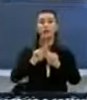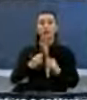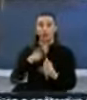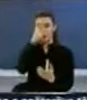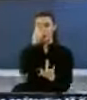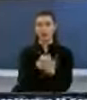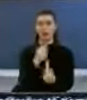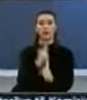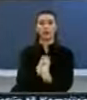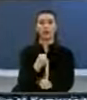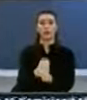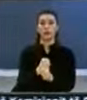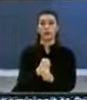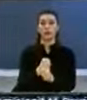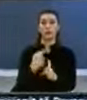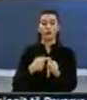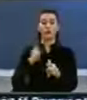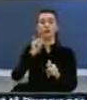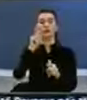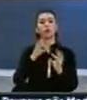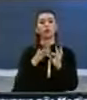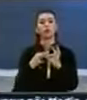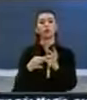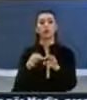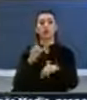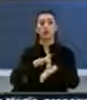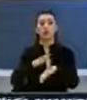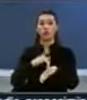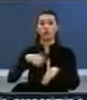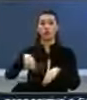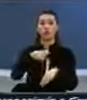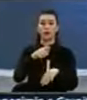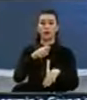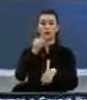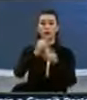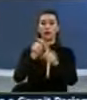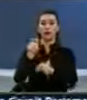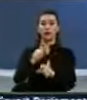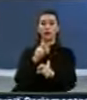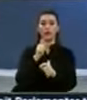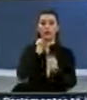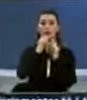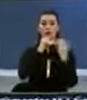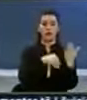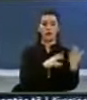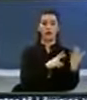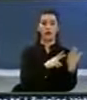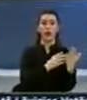dhe i zbatoj dhe mos të referohen pacientet për kontratat cila i posedon Ministria e